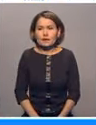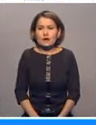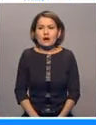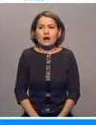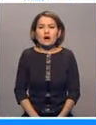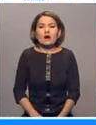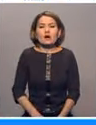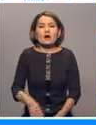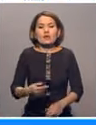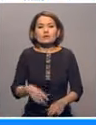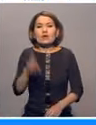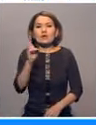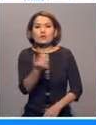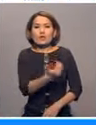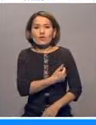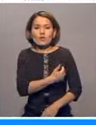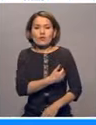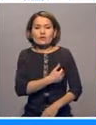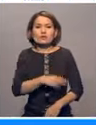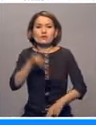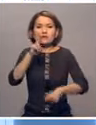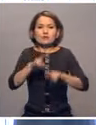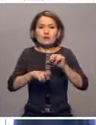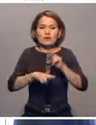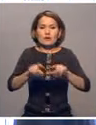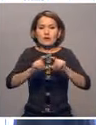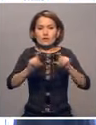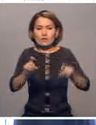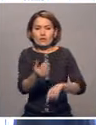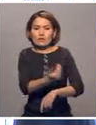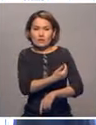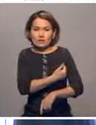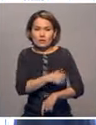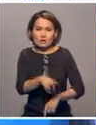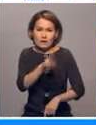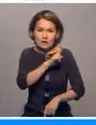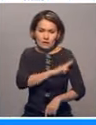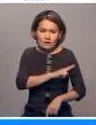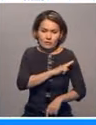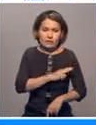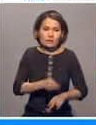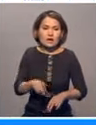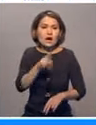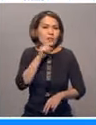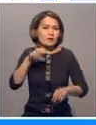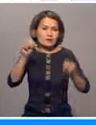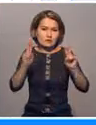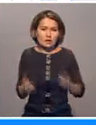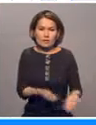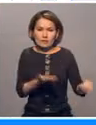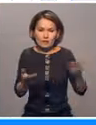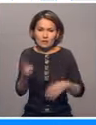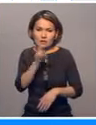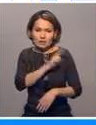салынатын құрылыс нысандарында жұмыс істегісін келетін жастардың тізімін үкіметке жолдайтын боламыз. Нұрлы